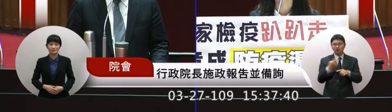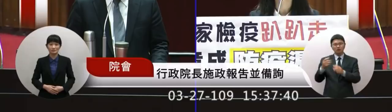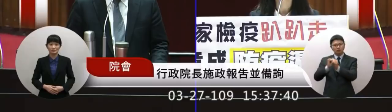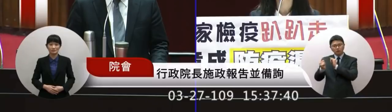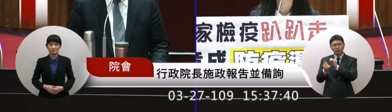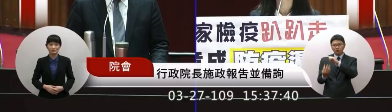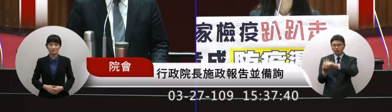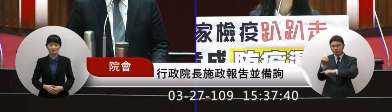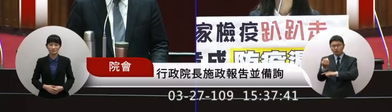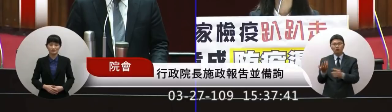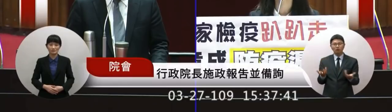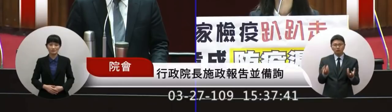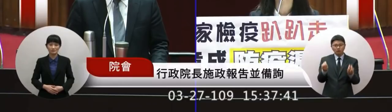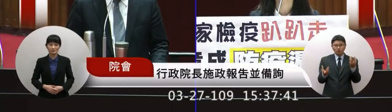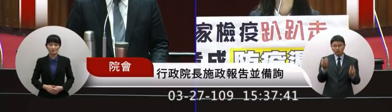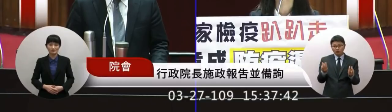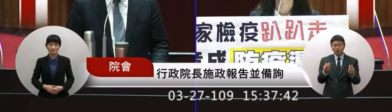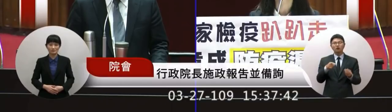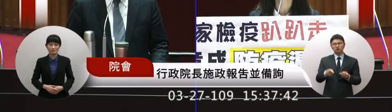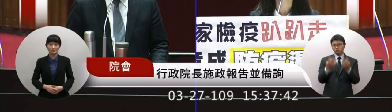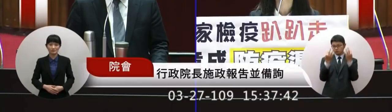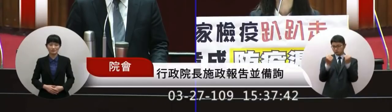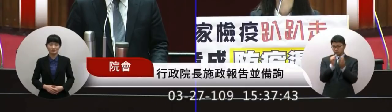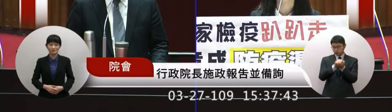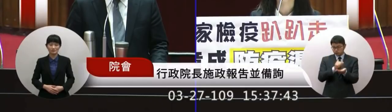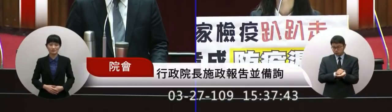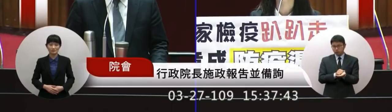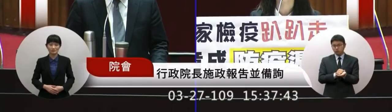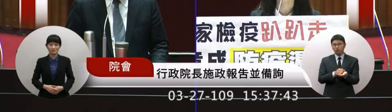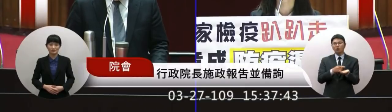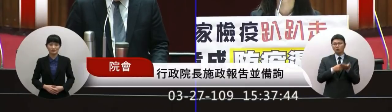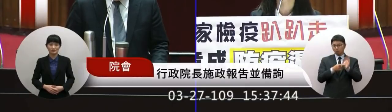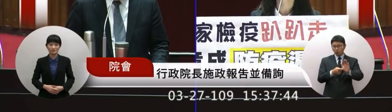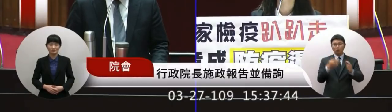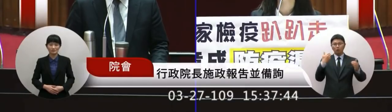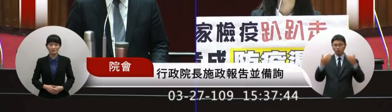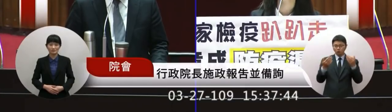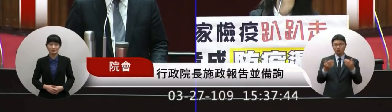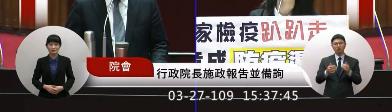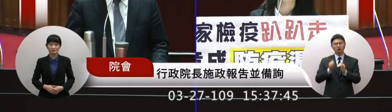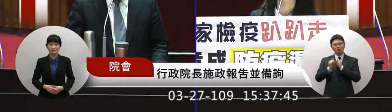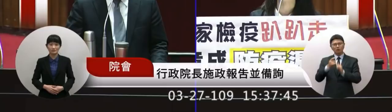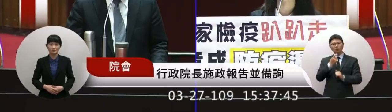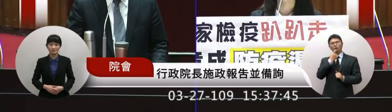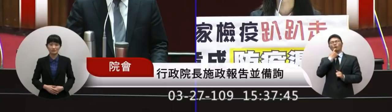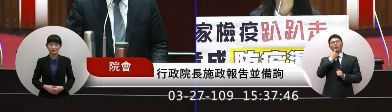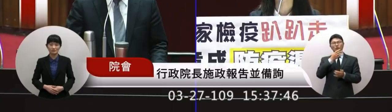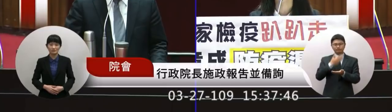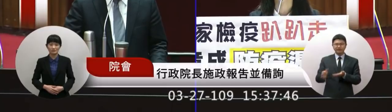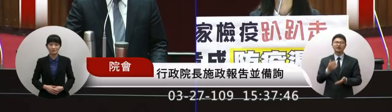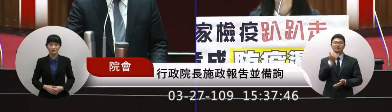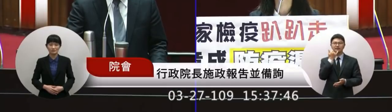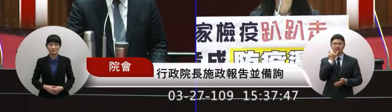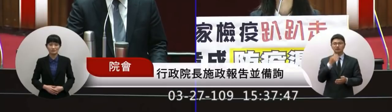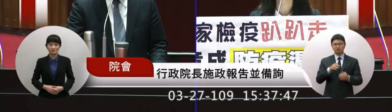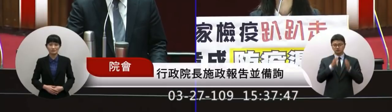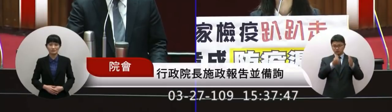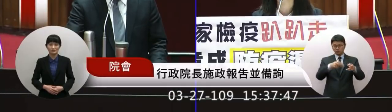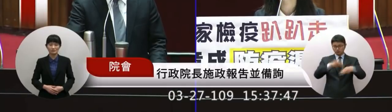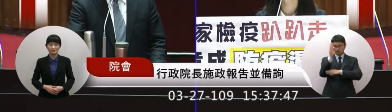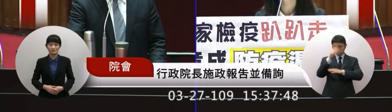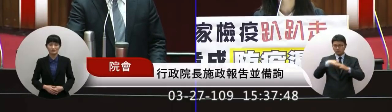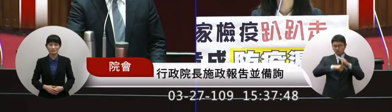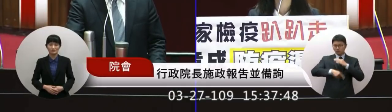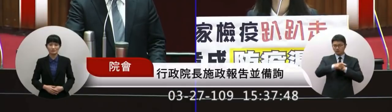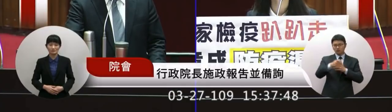又是多少？如何能够把这些数据让民众更清楚，来杜绝疑虑？我觉得对行政机关来讲非常的重要，否则